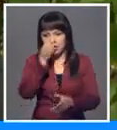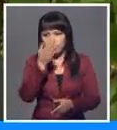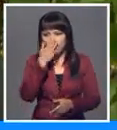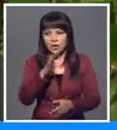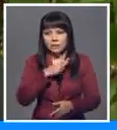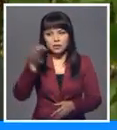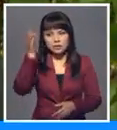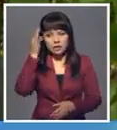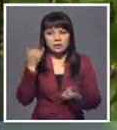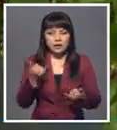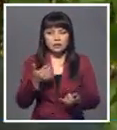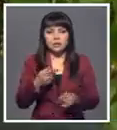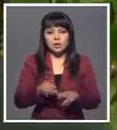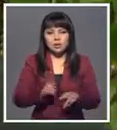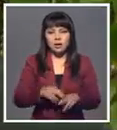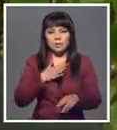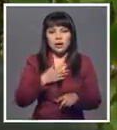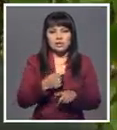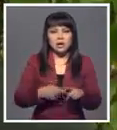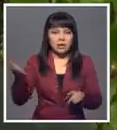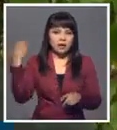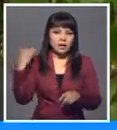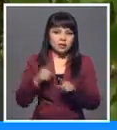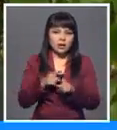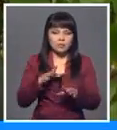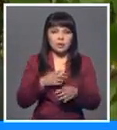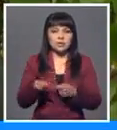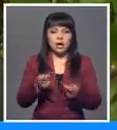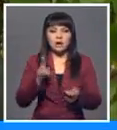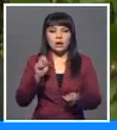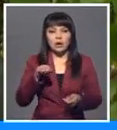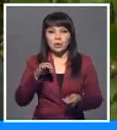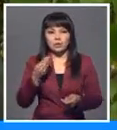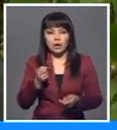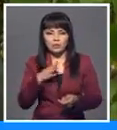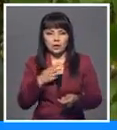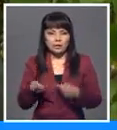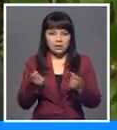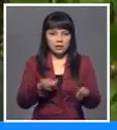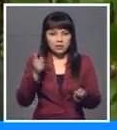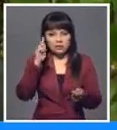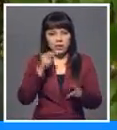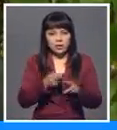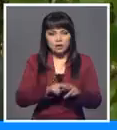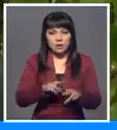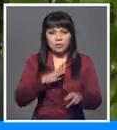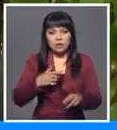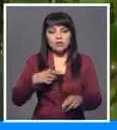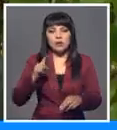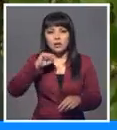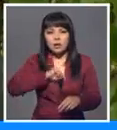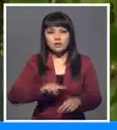Жапониялар. Сонда біздің артымыздан кеп катюша келді. Катюшаға ана сере соққы арқылы